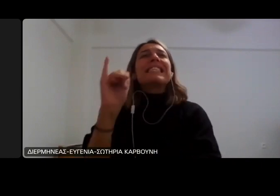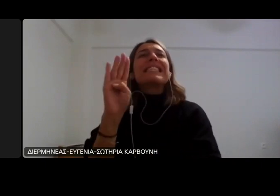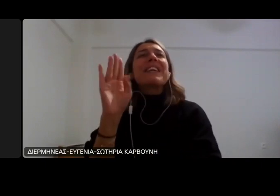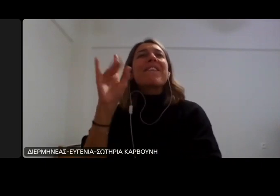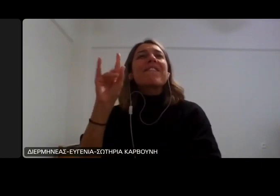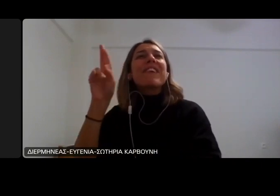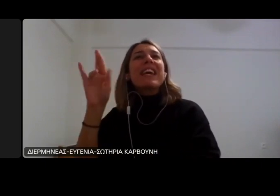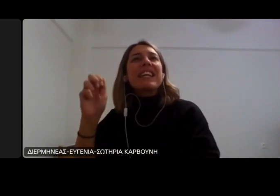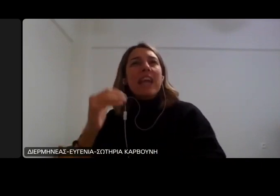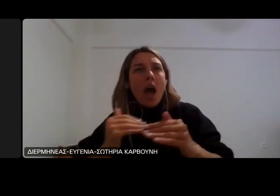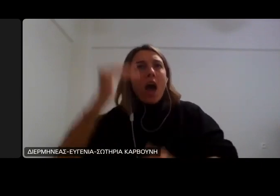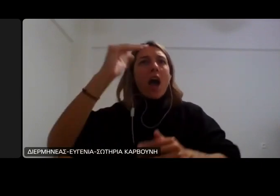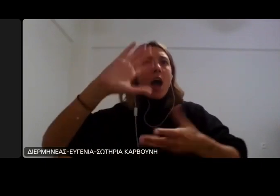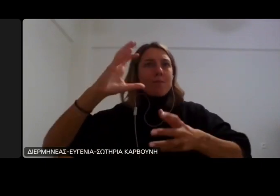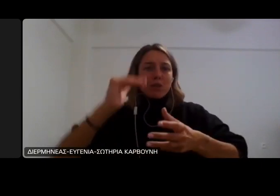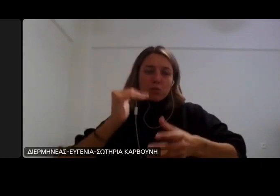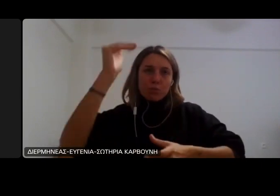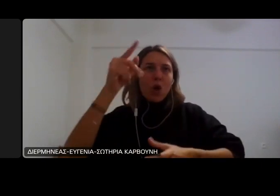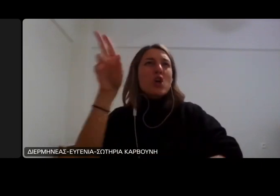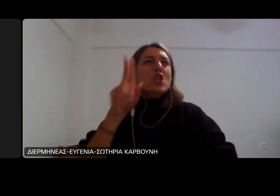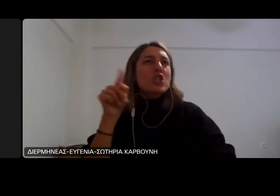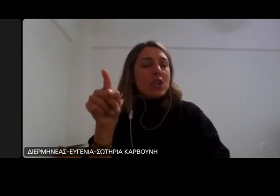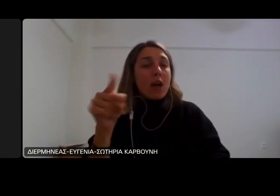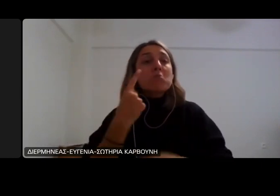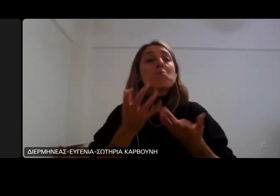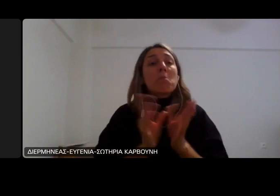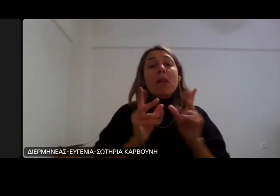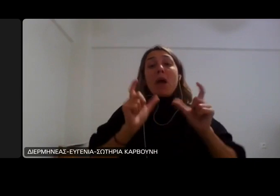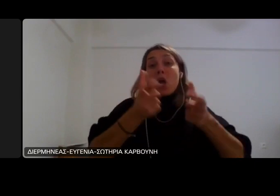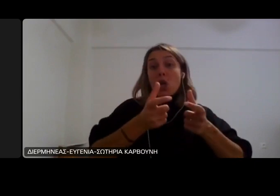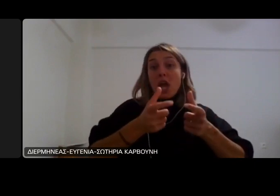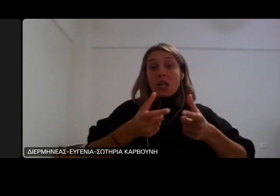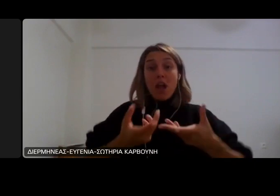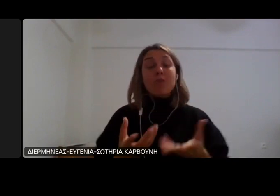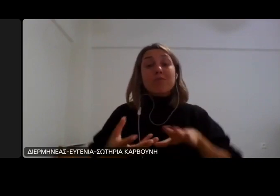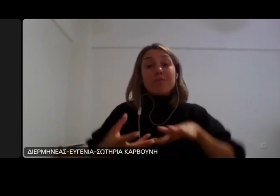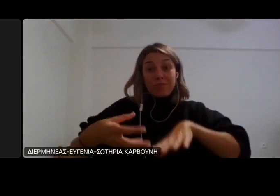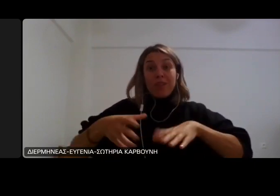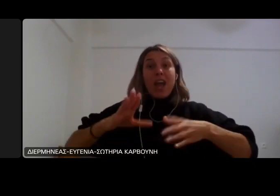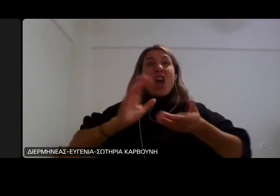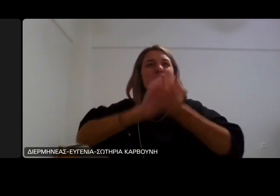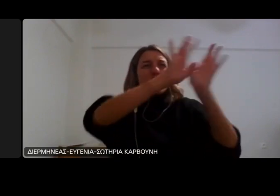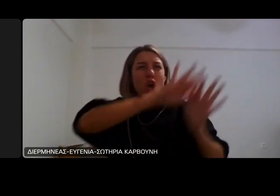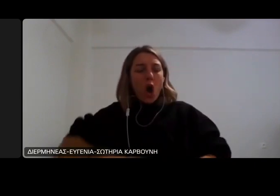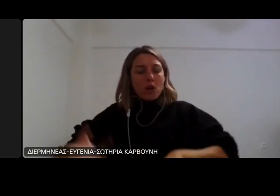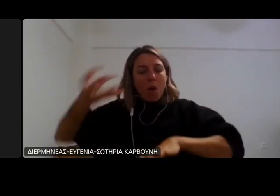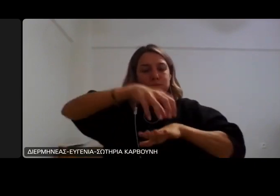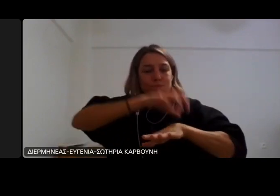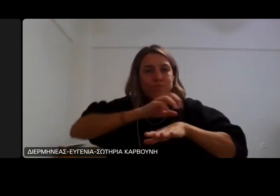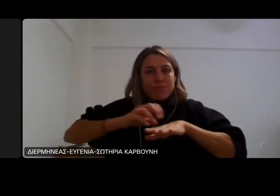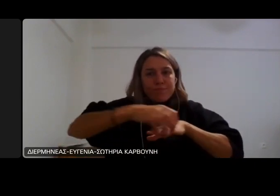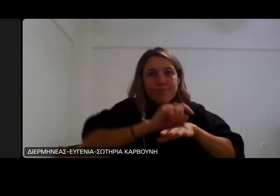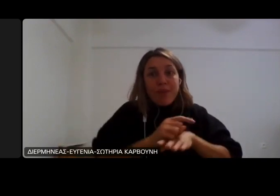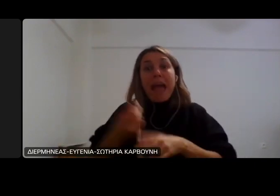όταν η οικογένεια πήγαινε με το έλκυθρο κάπου, όλα τα παιδιά επάνω, αν τους κυνηγούσαν λύκοι, ο